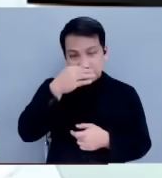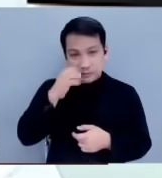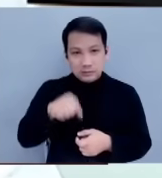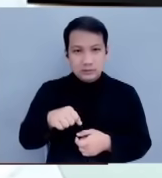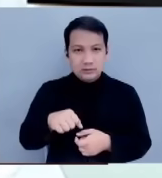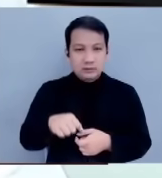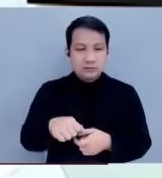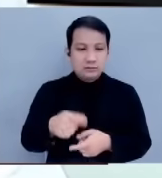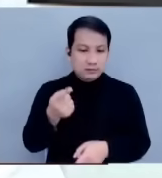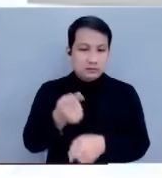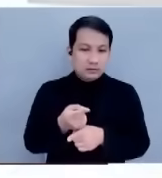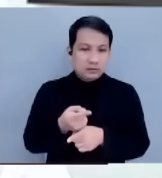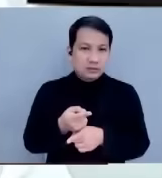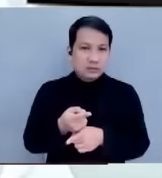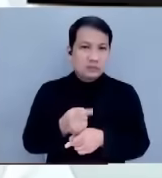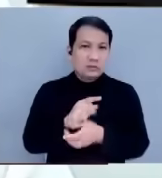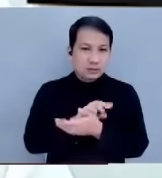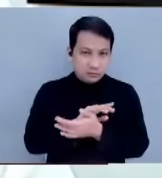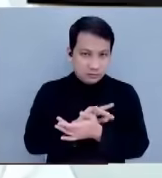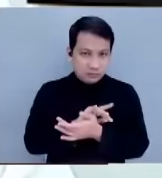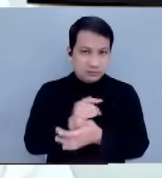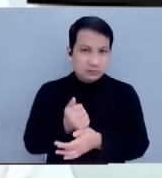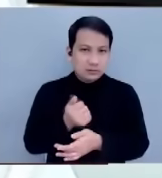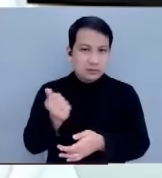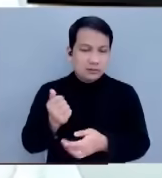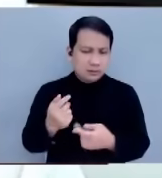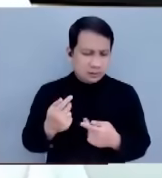nagpa-positive sa COVID yung iba. We do have